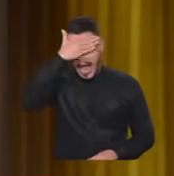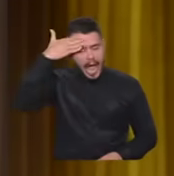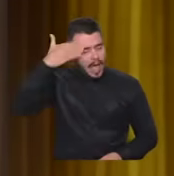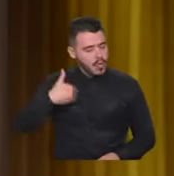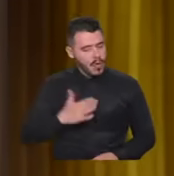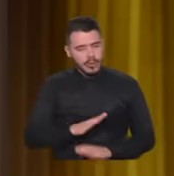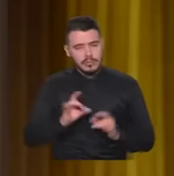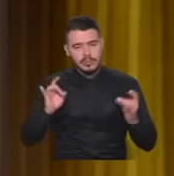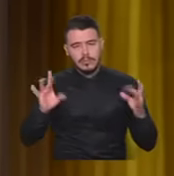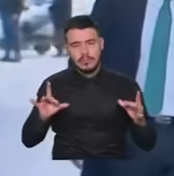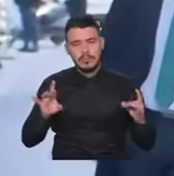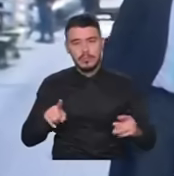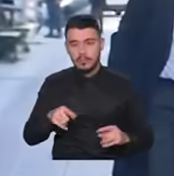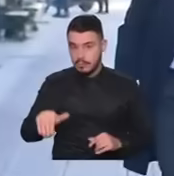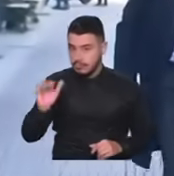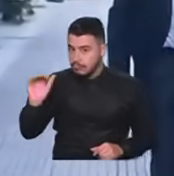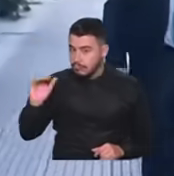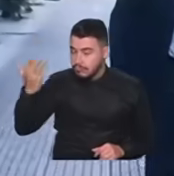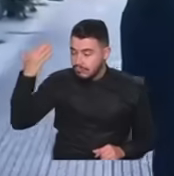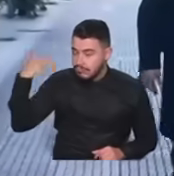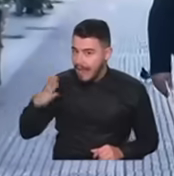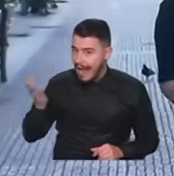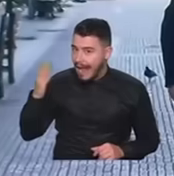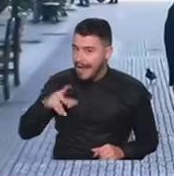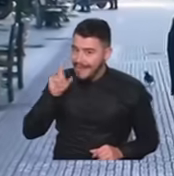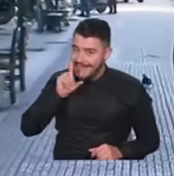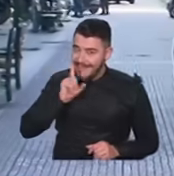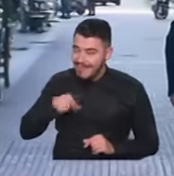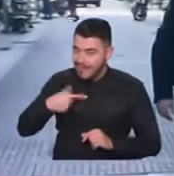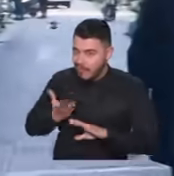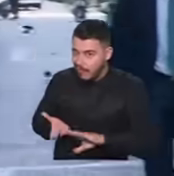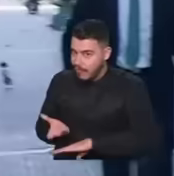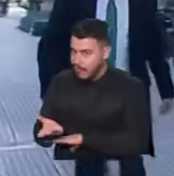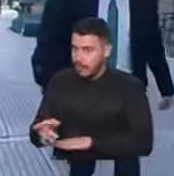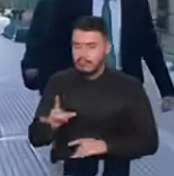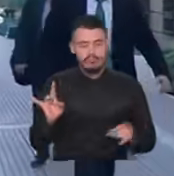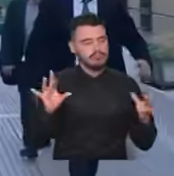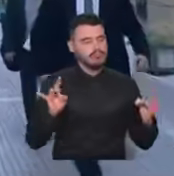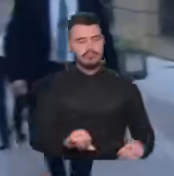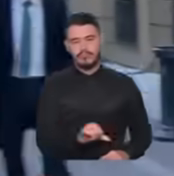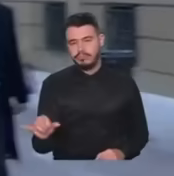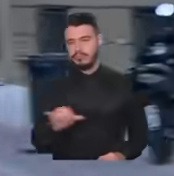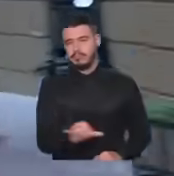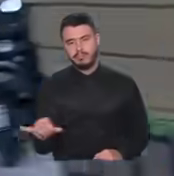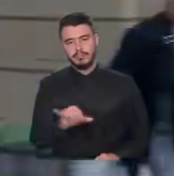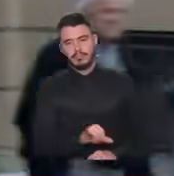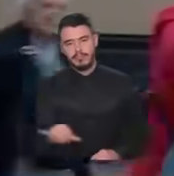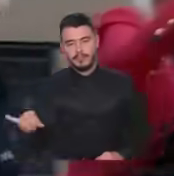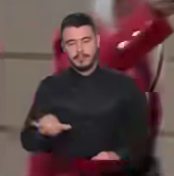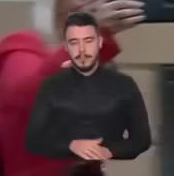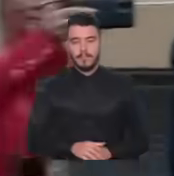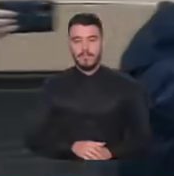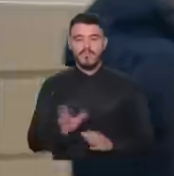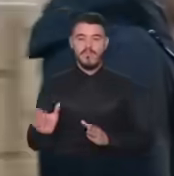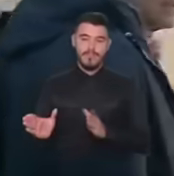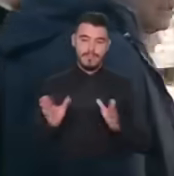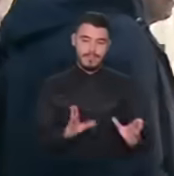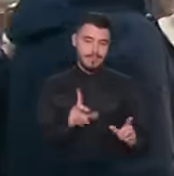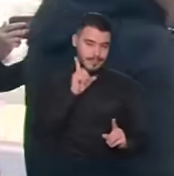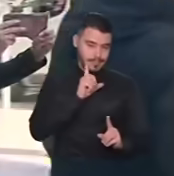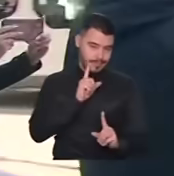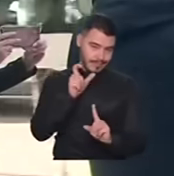κατηγορήσει κάποιος? Όχι. Το περιβάλλον της 23χρονης που κατήγγειλε τον νοσηλευτή για βιασμό τονίζει πως η γυναίκα είναι αποφασισμένη να κυνηγήσει